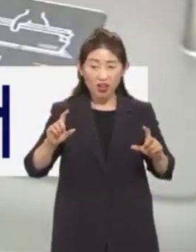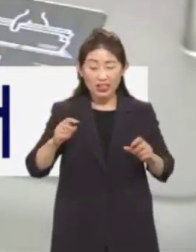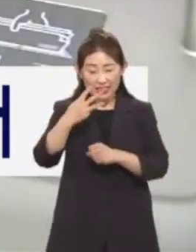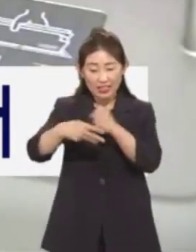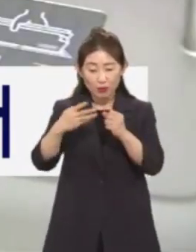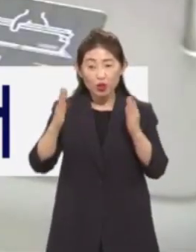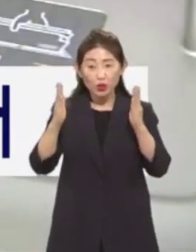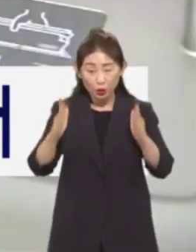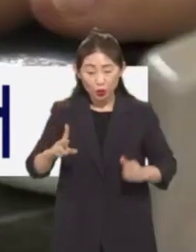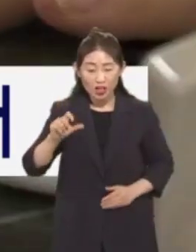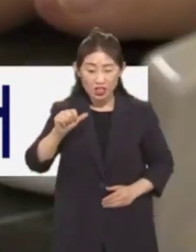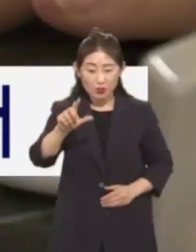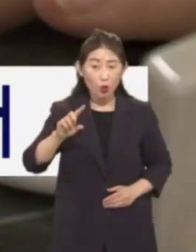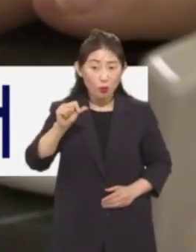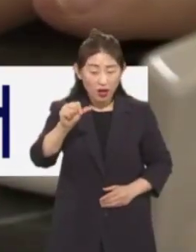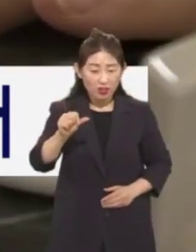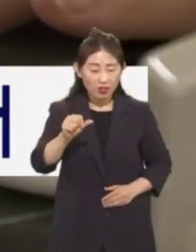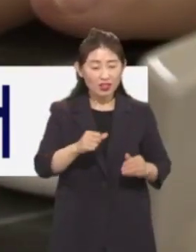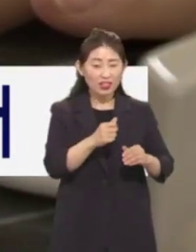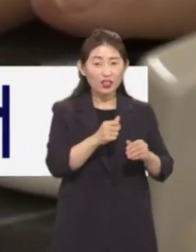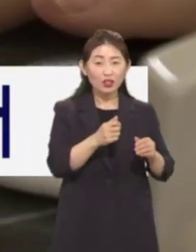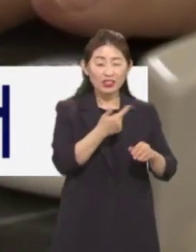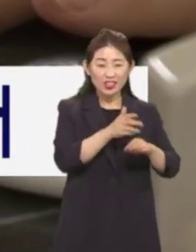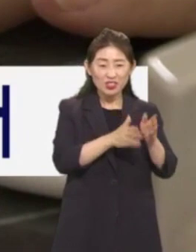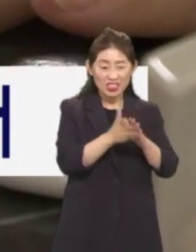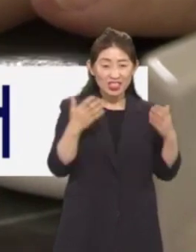저축하면 본인 저축액 540만 원에